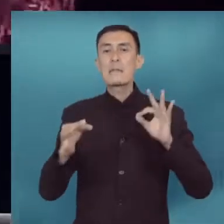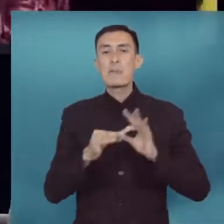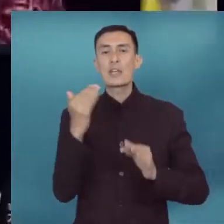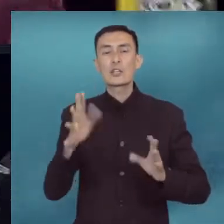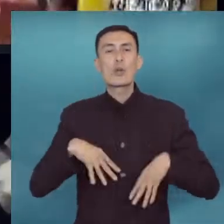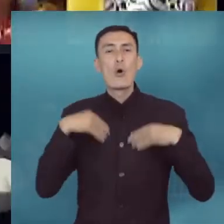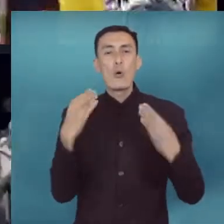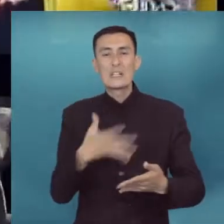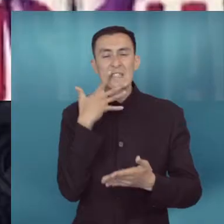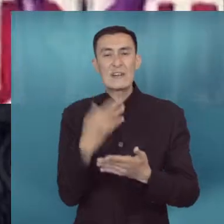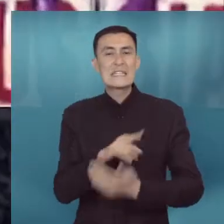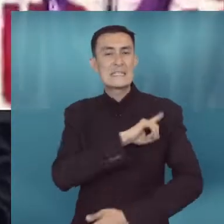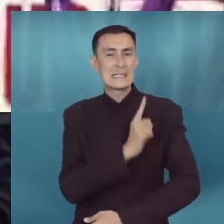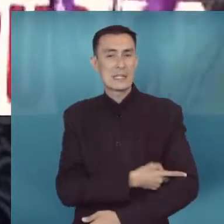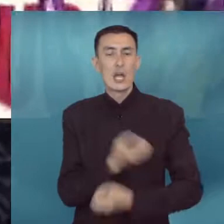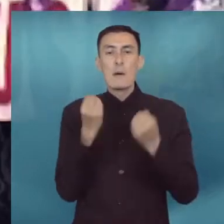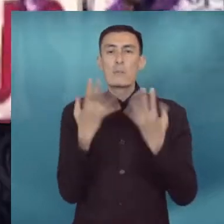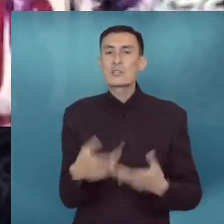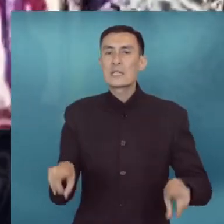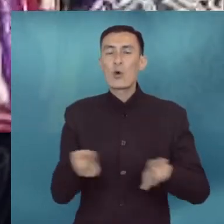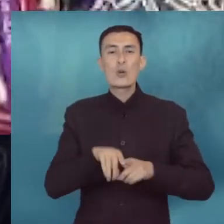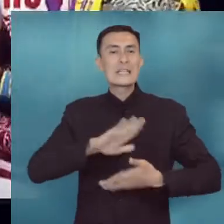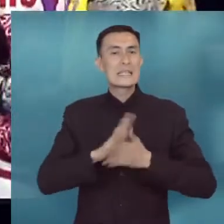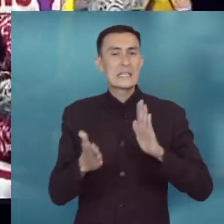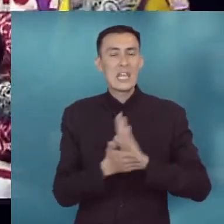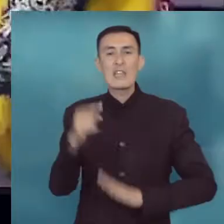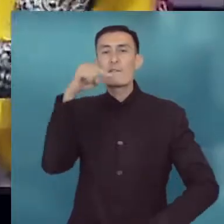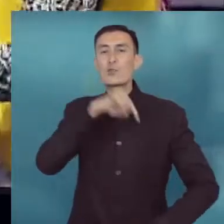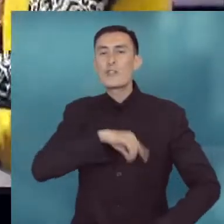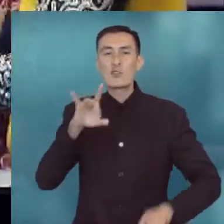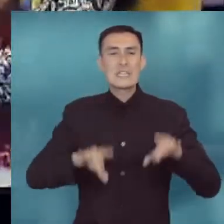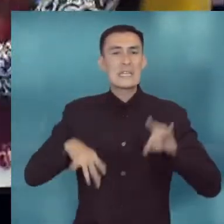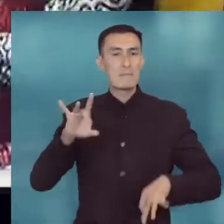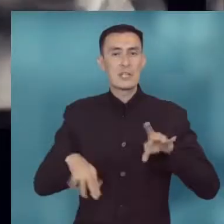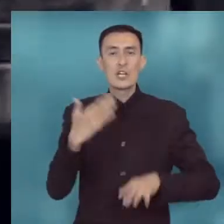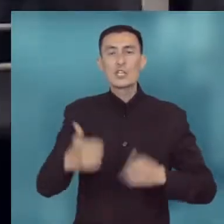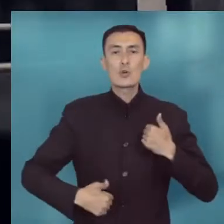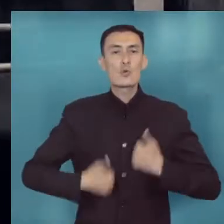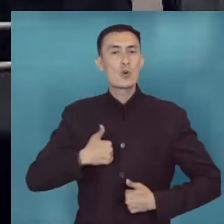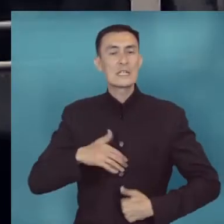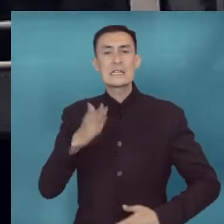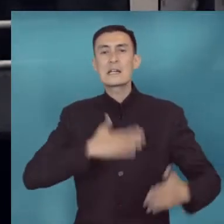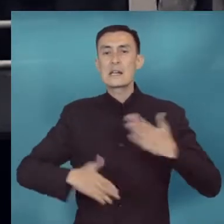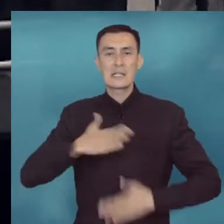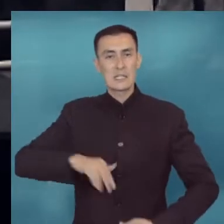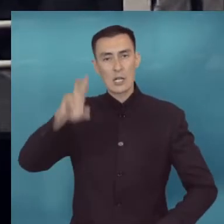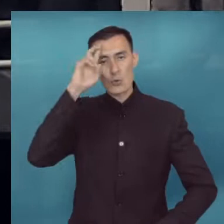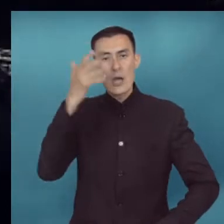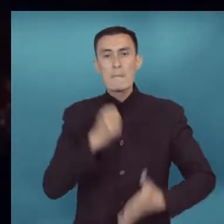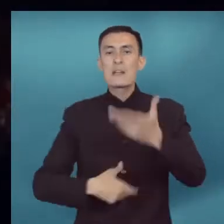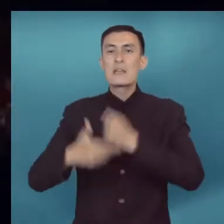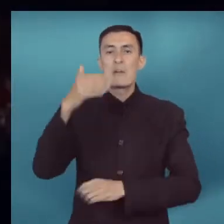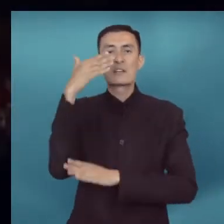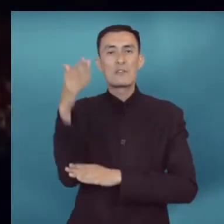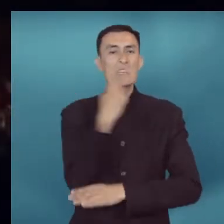Олимпиаде ты отдал все свои силы. У тебя просто такое состояние. Внутри все кипит. Ты горд и рад за страну. Поднимаешь